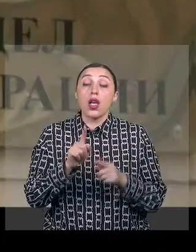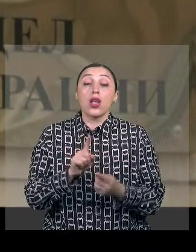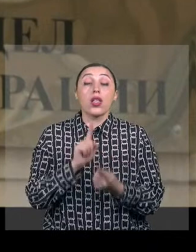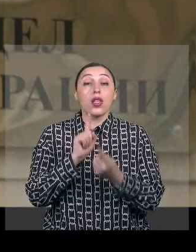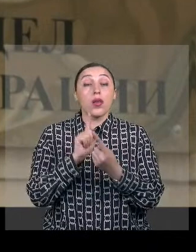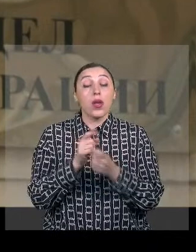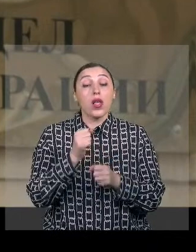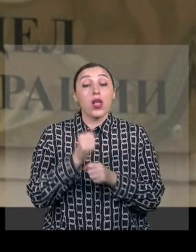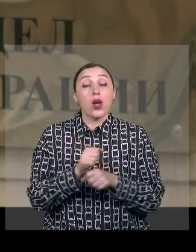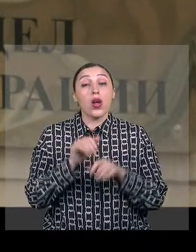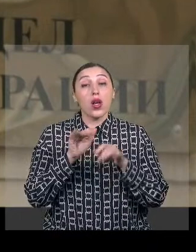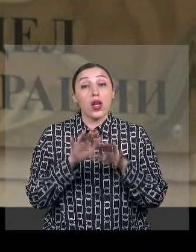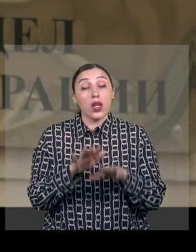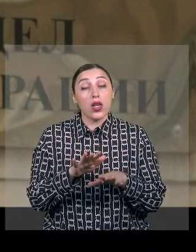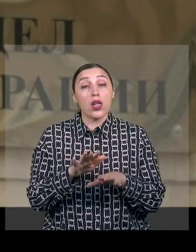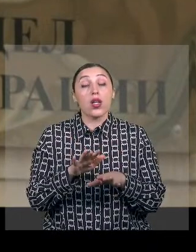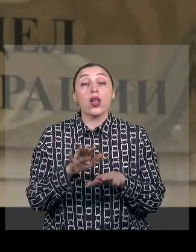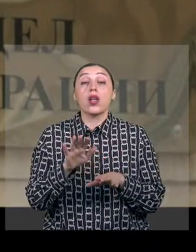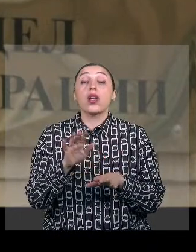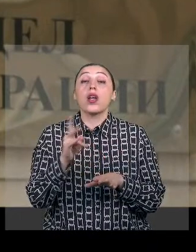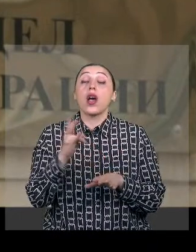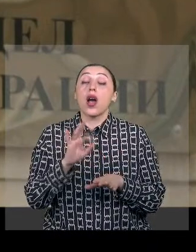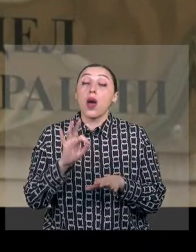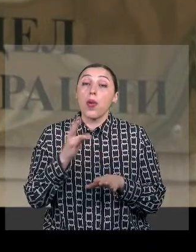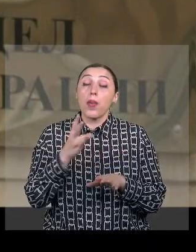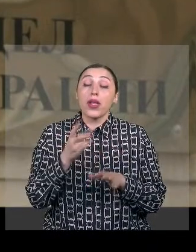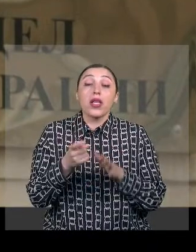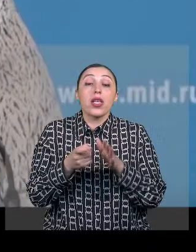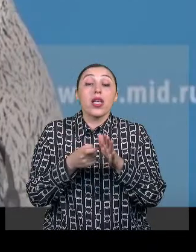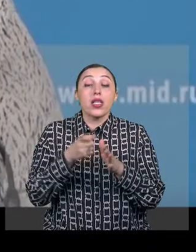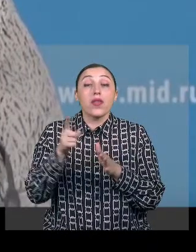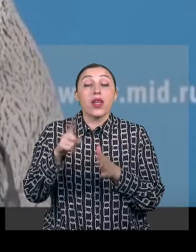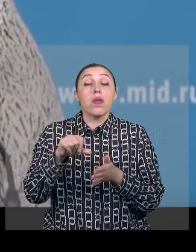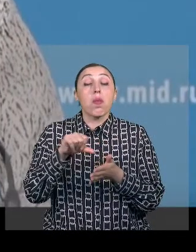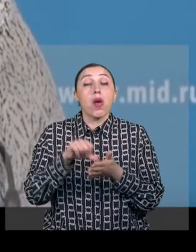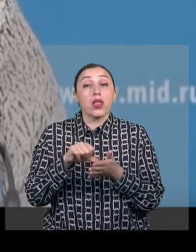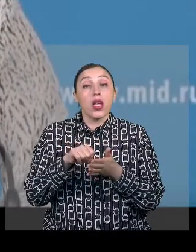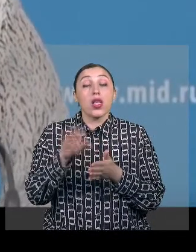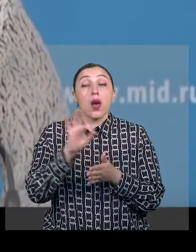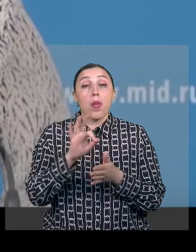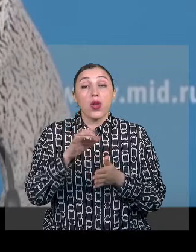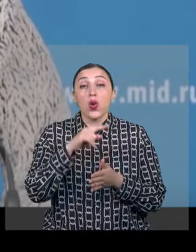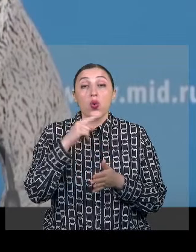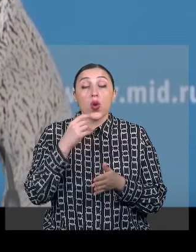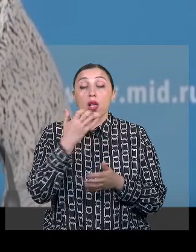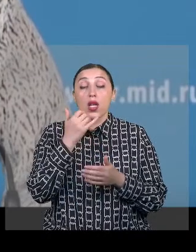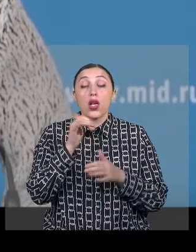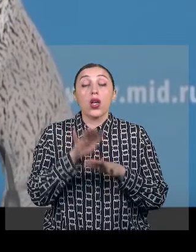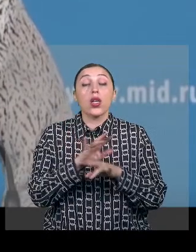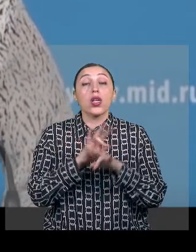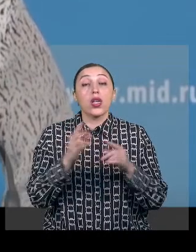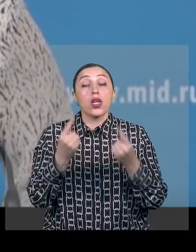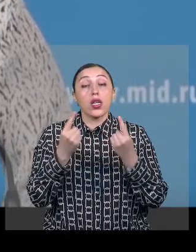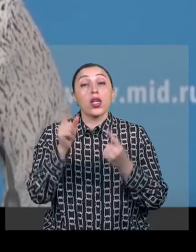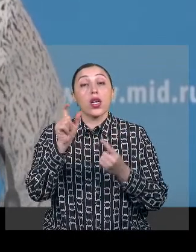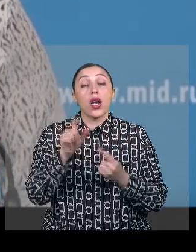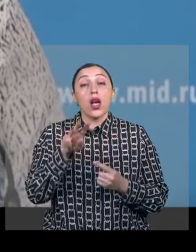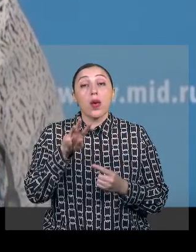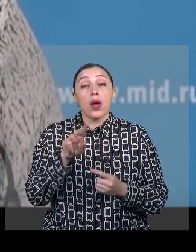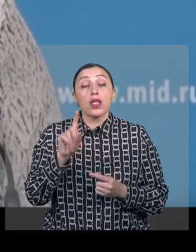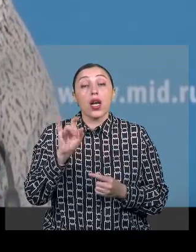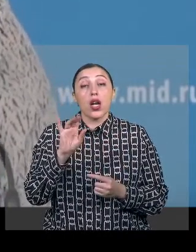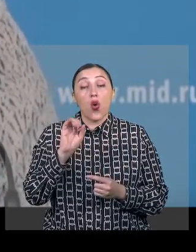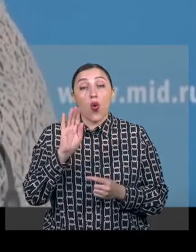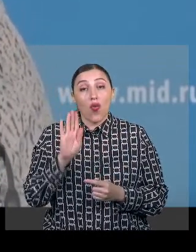բանակցությունների գործընթացից պետք է հետաքրքրվել անմիջապես մասնակիցներից, հայտարարել է Ռուսաստանի արտգործնախարարության պաշտոնական ներկայացուցիչ